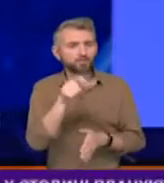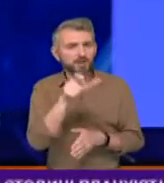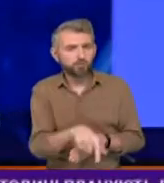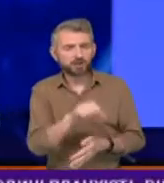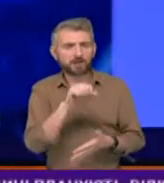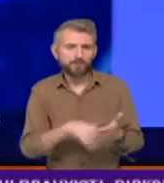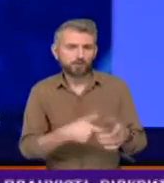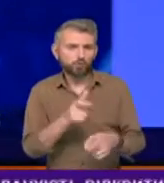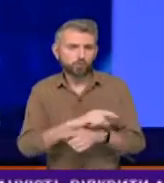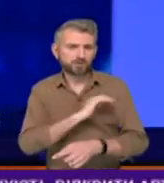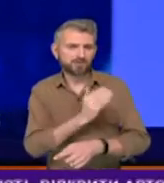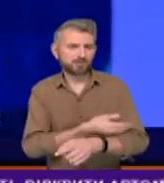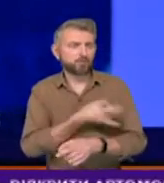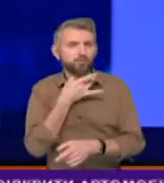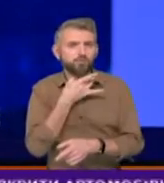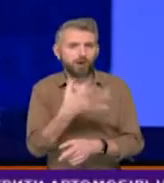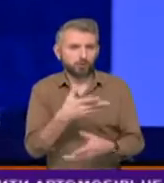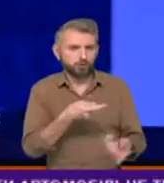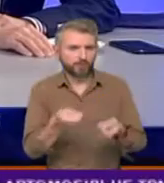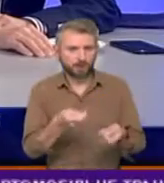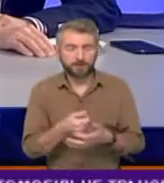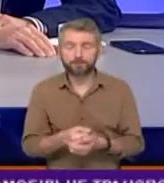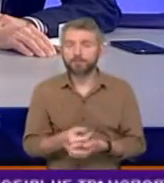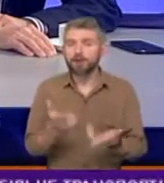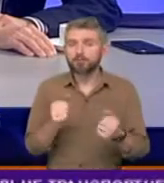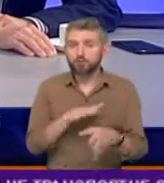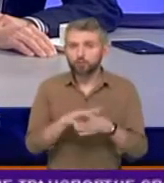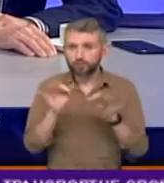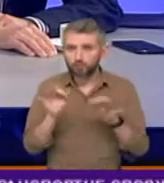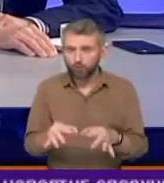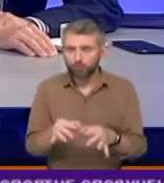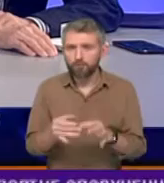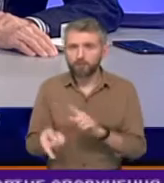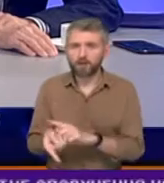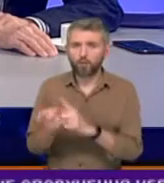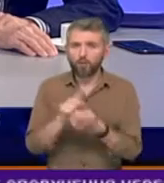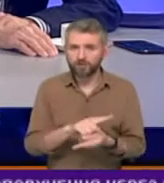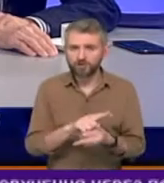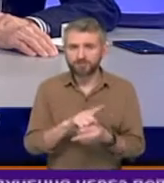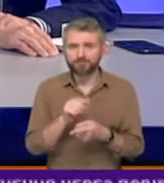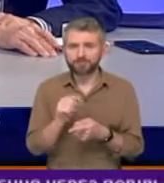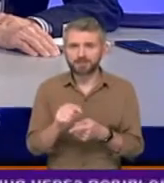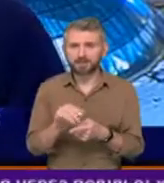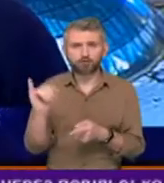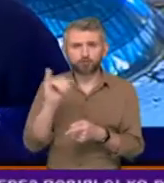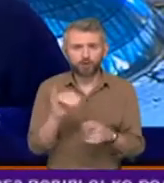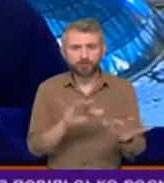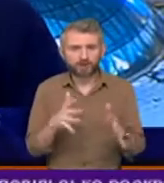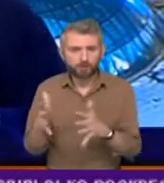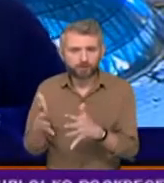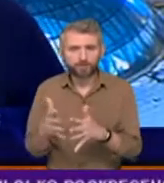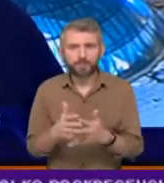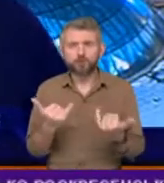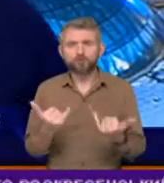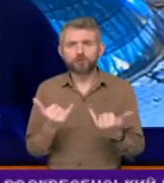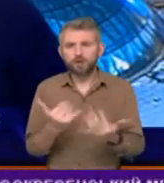від дуже сильно справедливих доводів. Абсолютно точно. Але от вже переходячи з цих історичних реалій, з історичних моментів, з